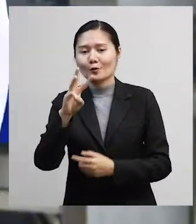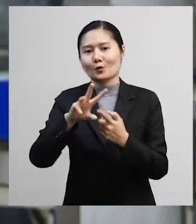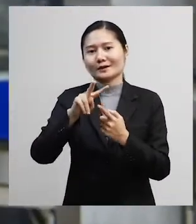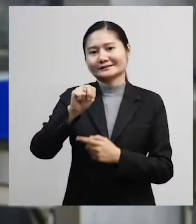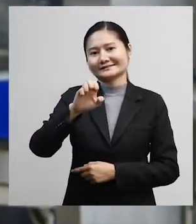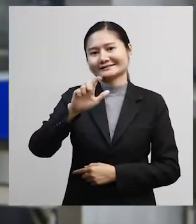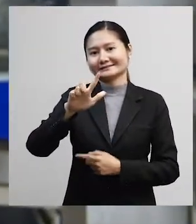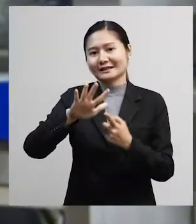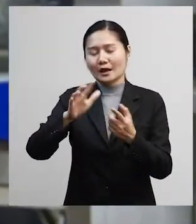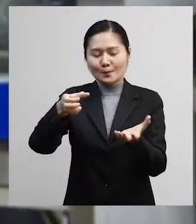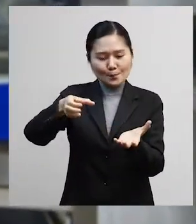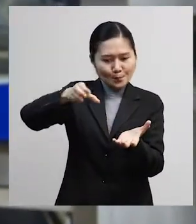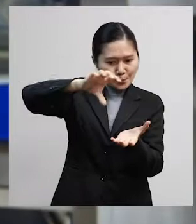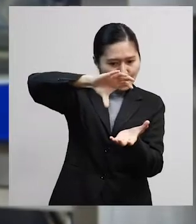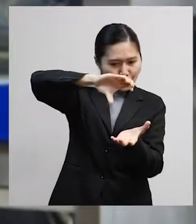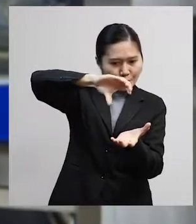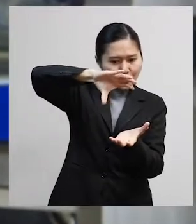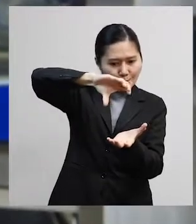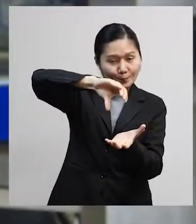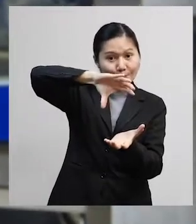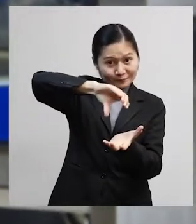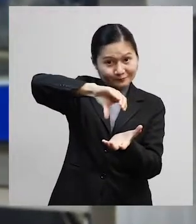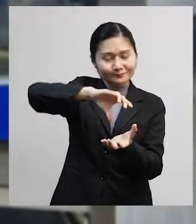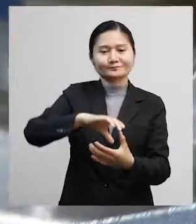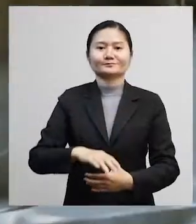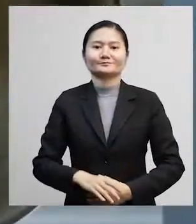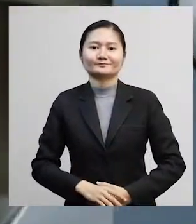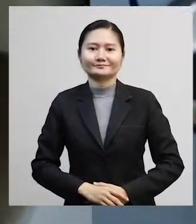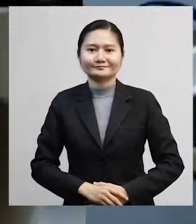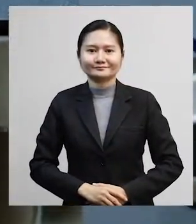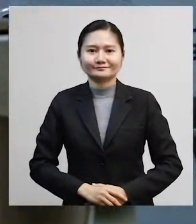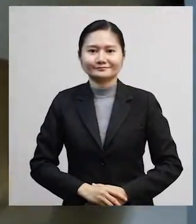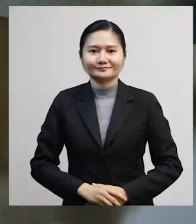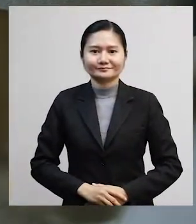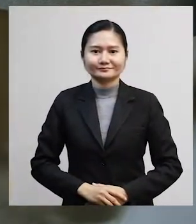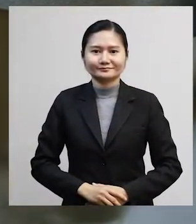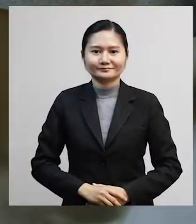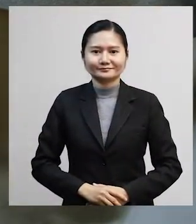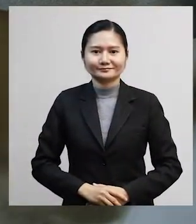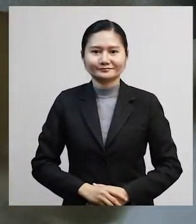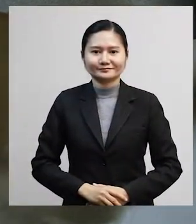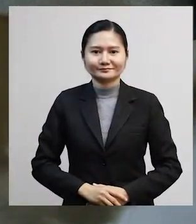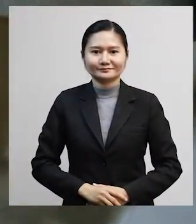รคเล็กน้อยค่ะ